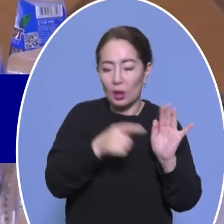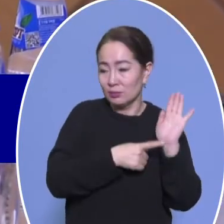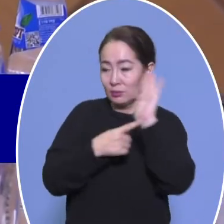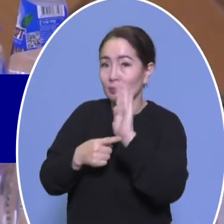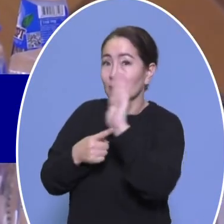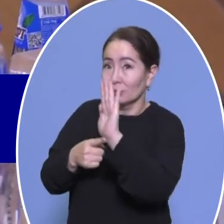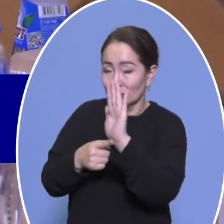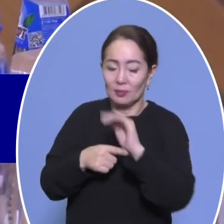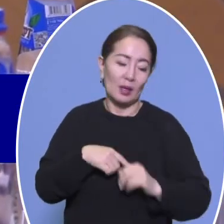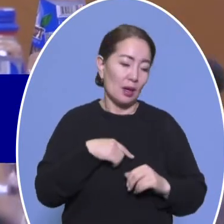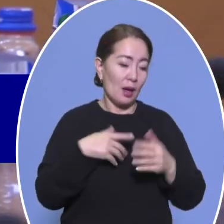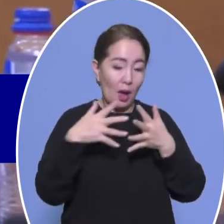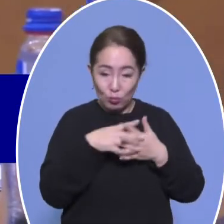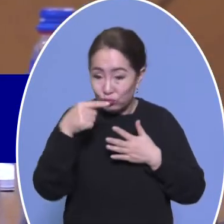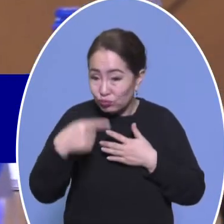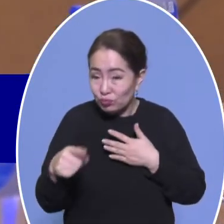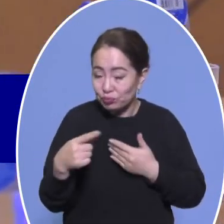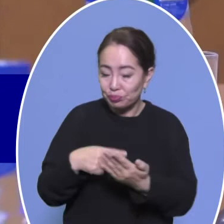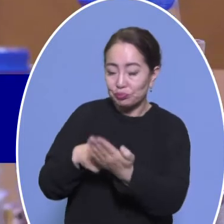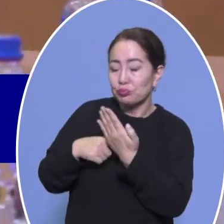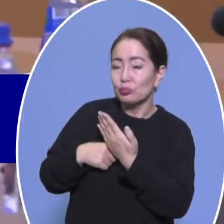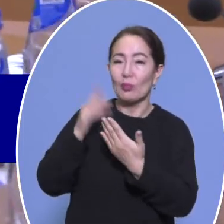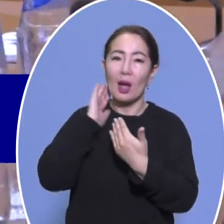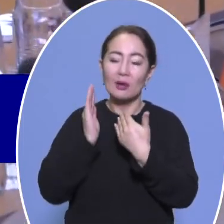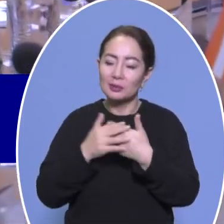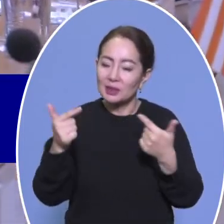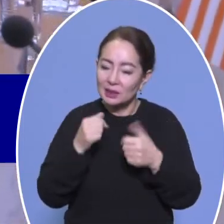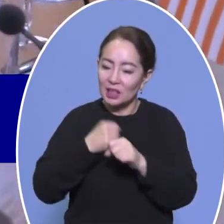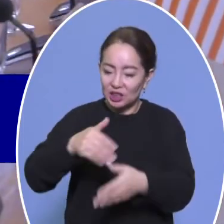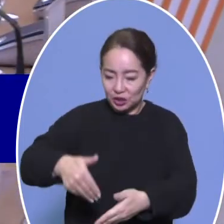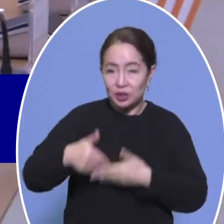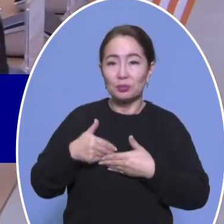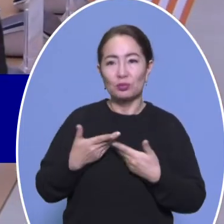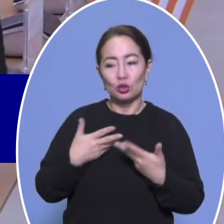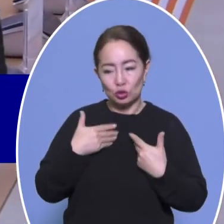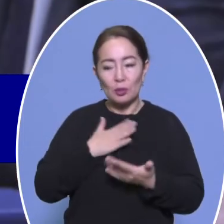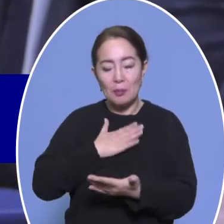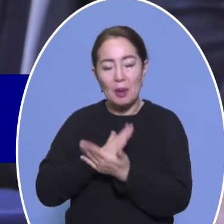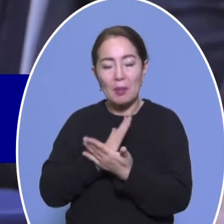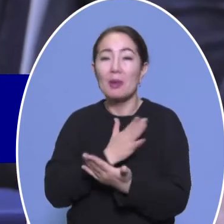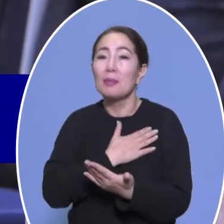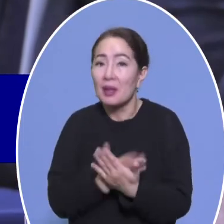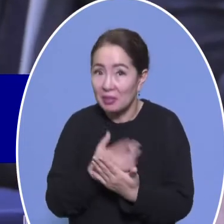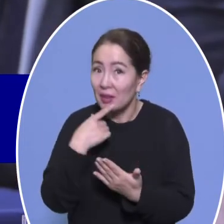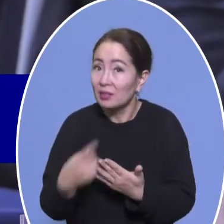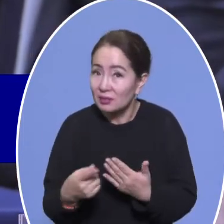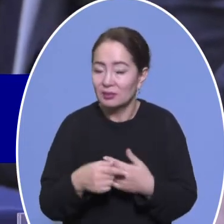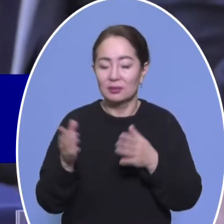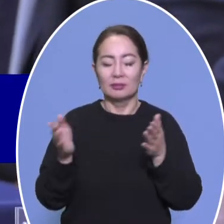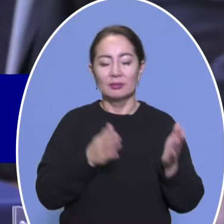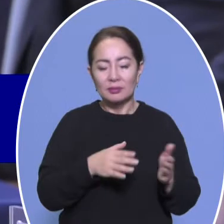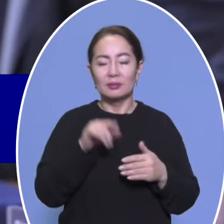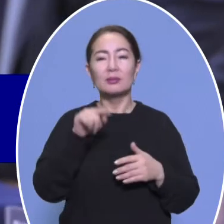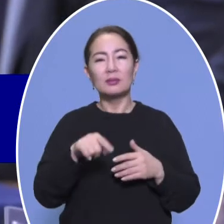за Америкийн нэгдсэн улсын засгийн газрын зүгээс Монгол улсын авилгын эсрэг хүчин чармайлтад дэмжлэг үзүүлж ирсэн талархал илэрхийлв. За ялангуяа өнгөрсөн онд авилгад тэмцэх газар